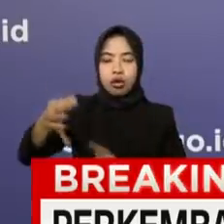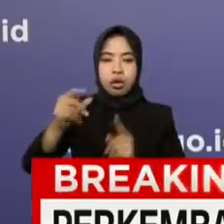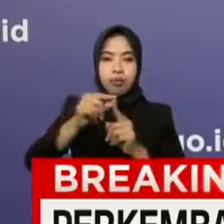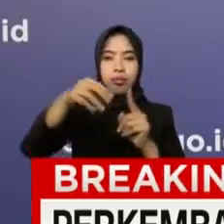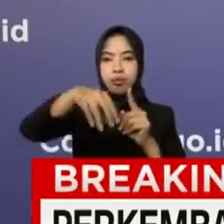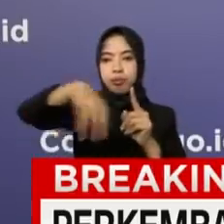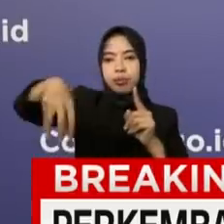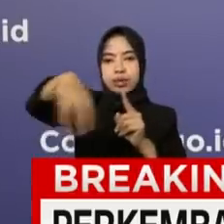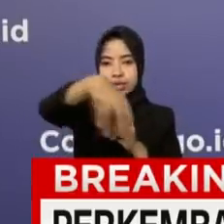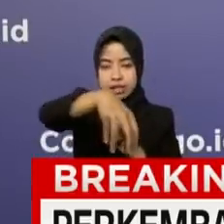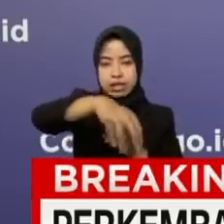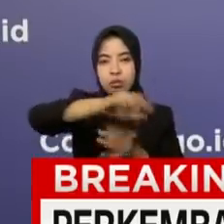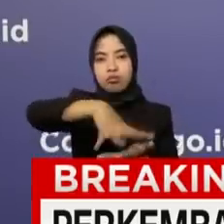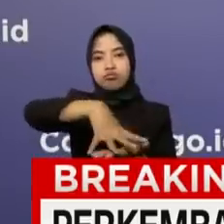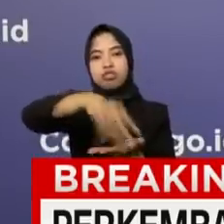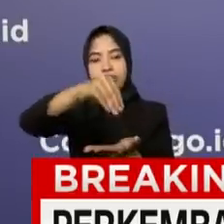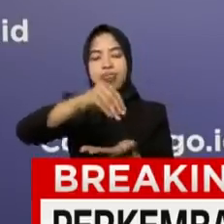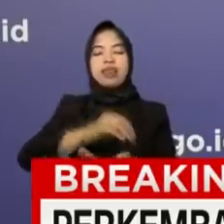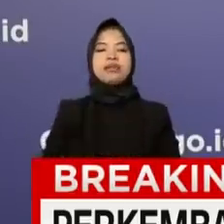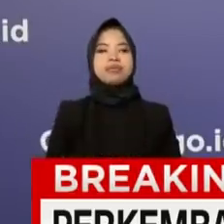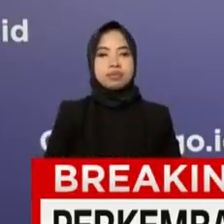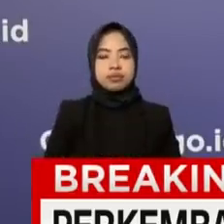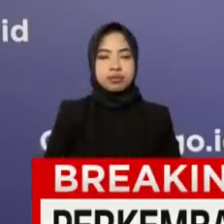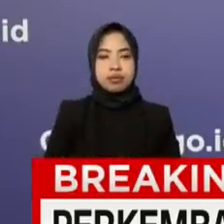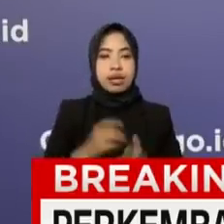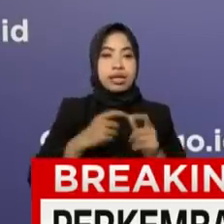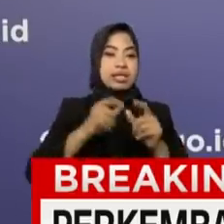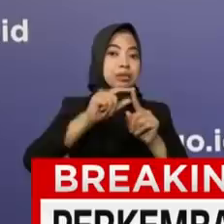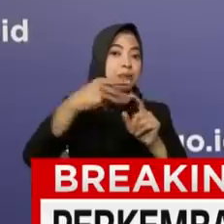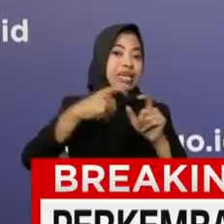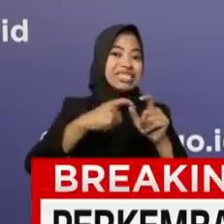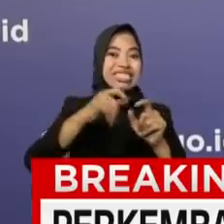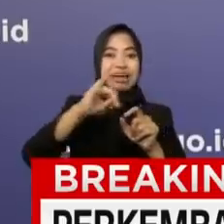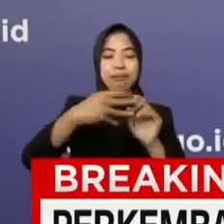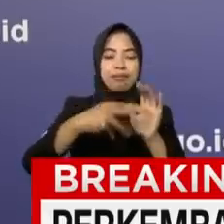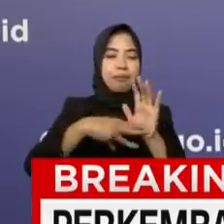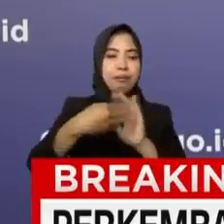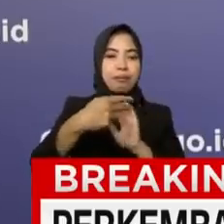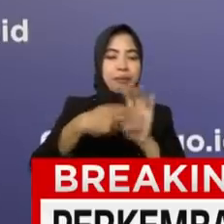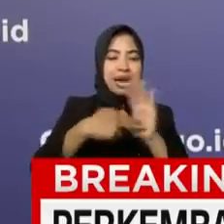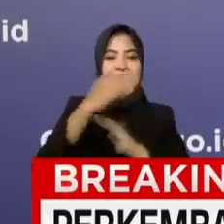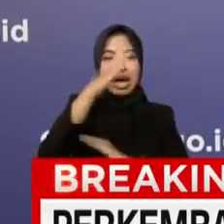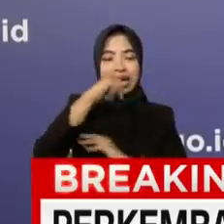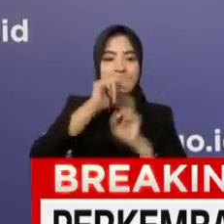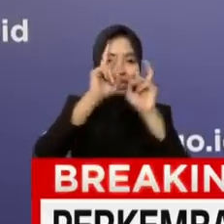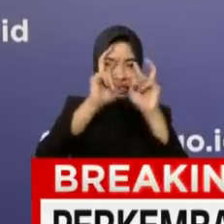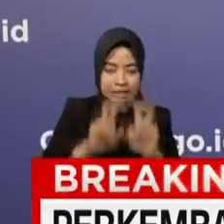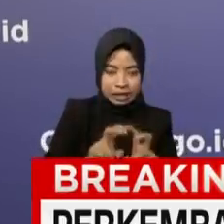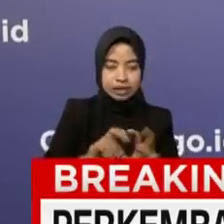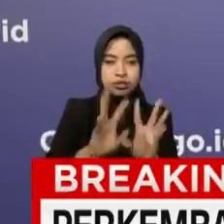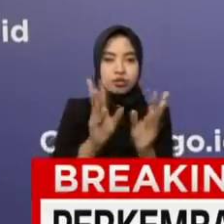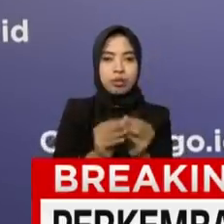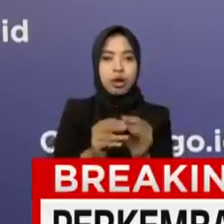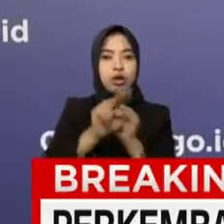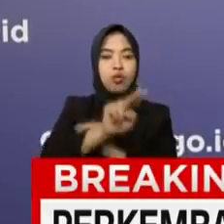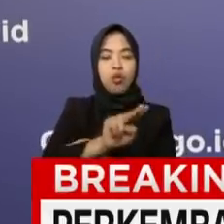dan seterusnya ke pusat spesimen yang kita periksa hari ini sebanyak